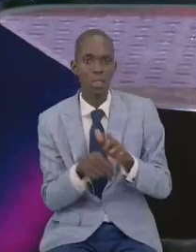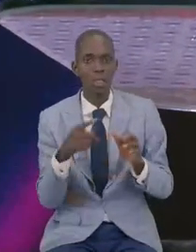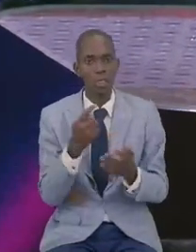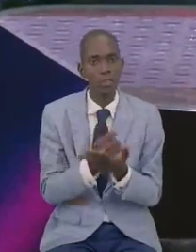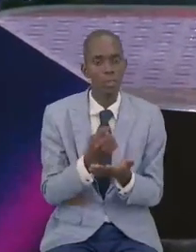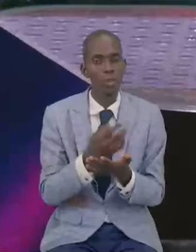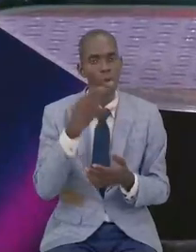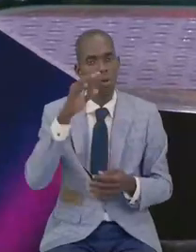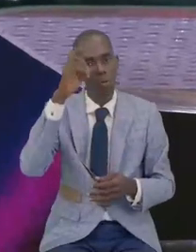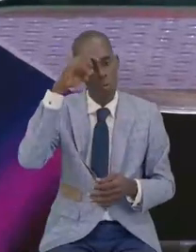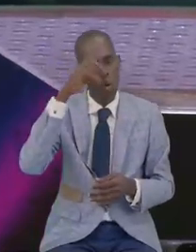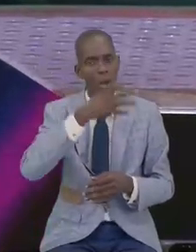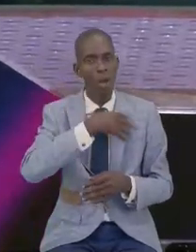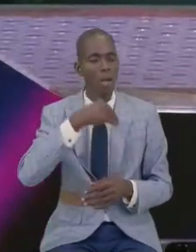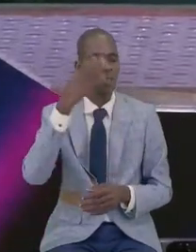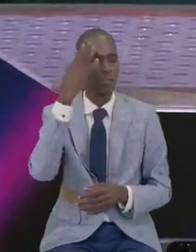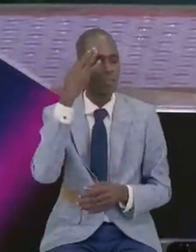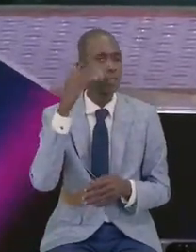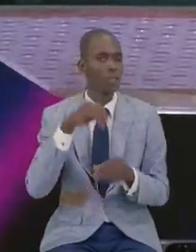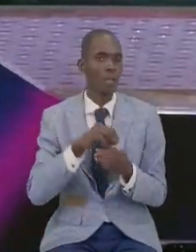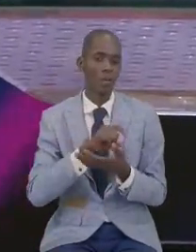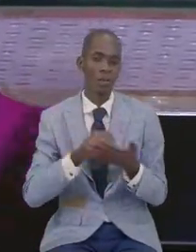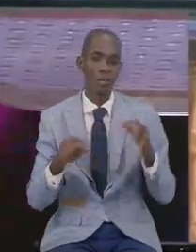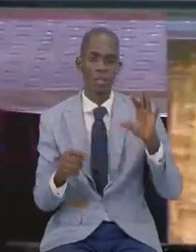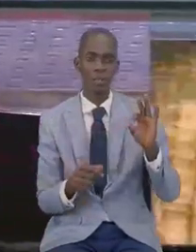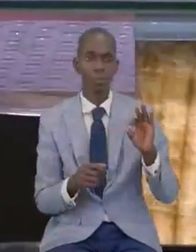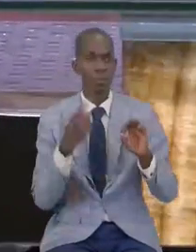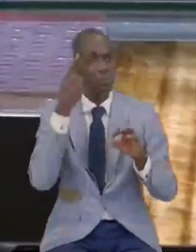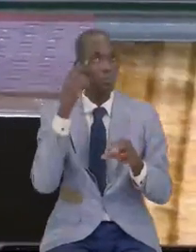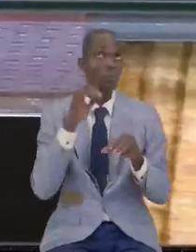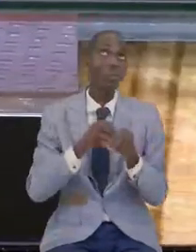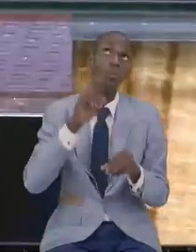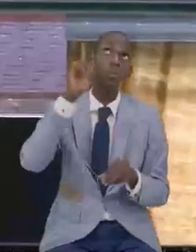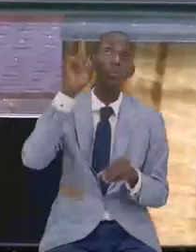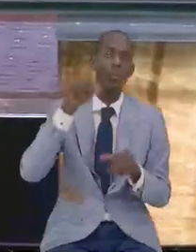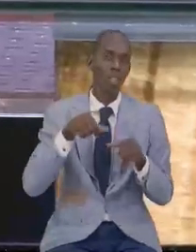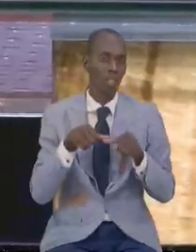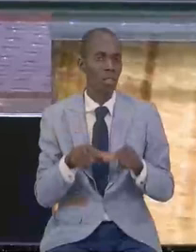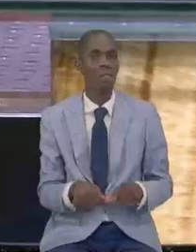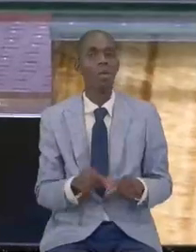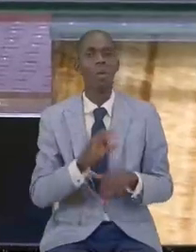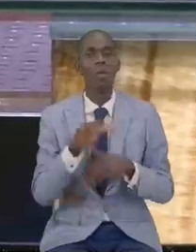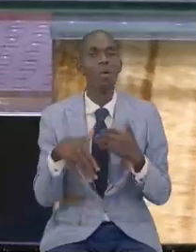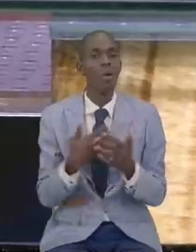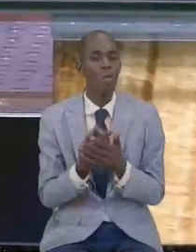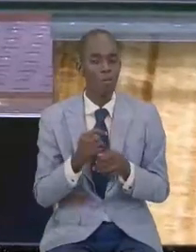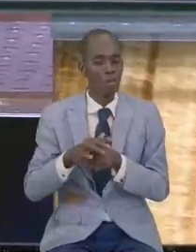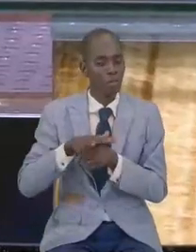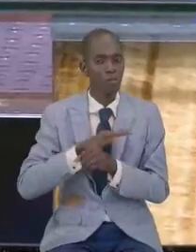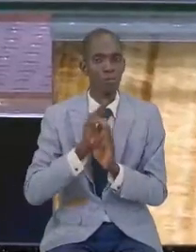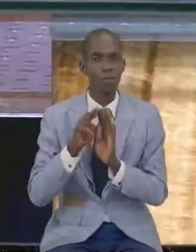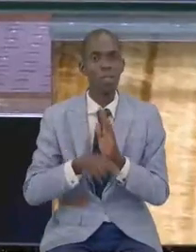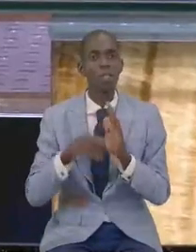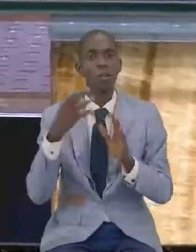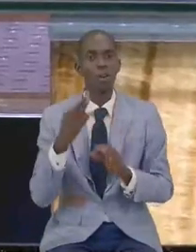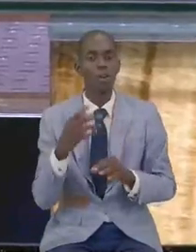et de la science. Verset 9 dit, car en lui habite corporellement